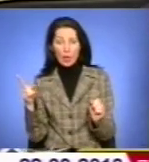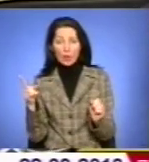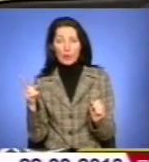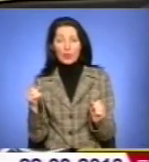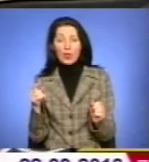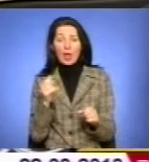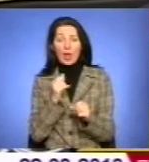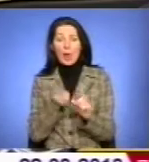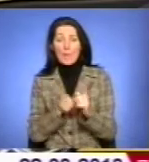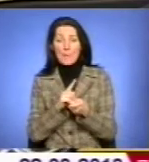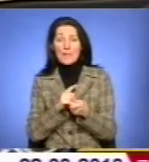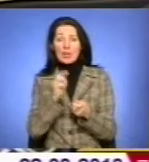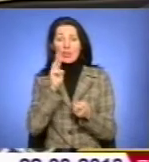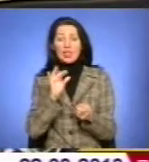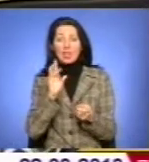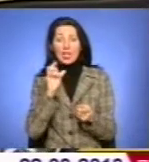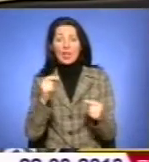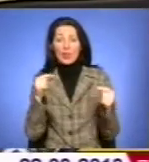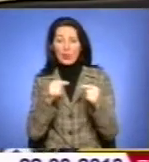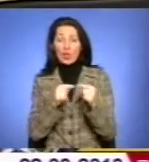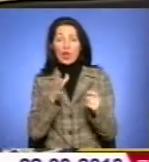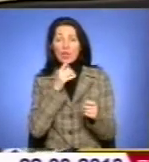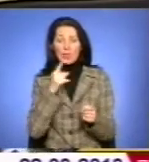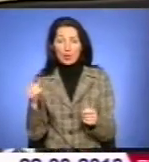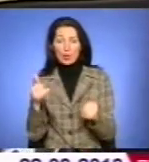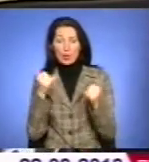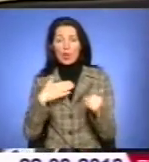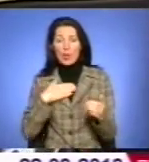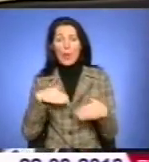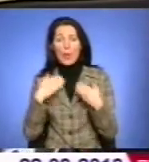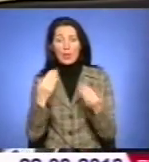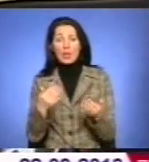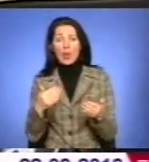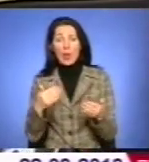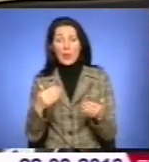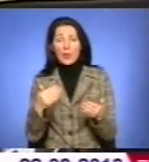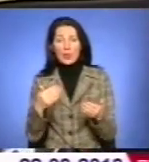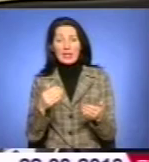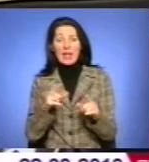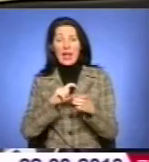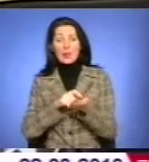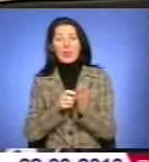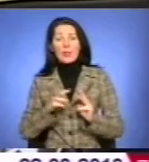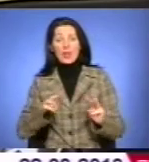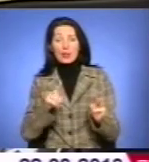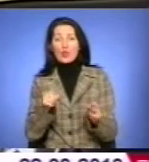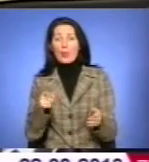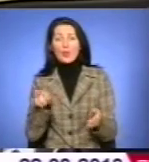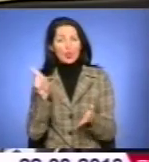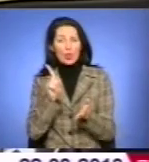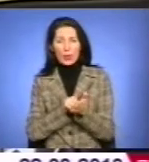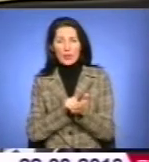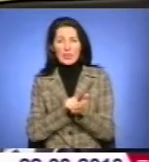вставити шини відповідно з сезону. Зараз нами подана пропозиція до Кабінету міністрів на розгляд те, щоб все-таки зобов'язати